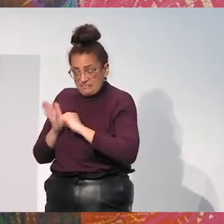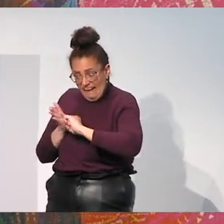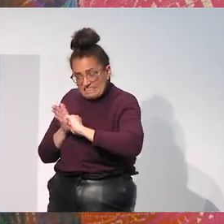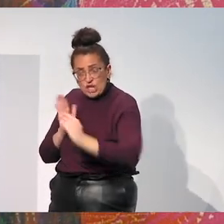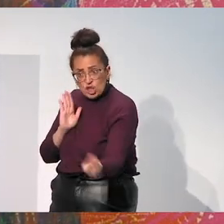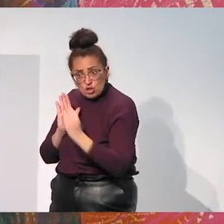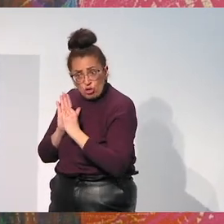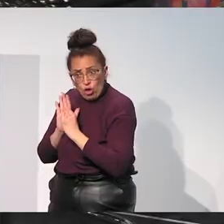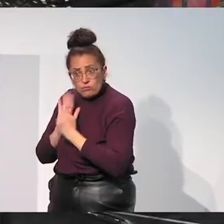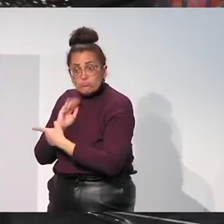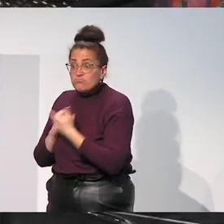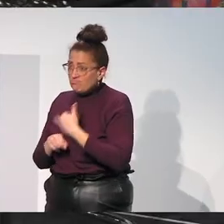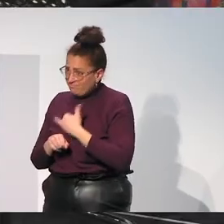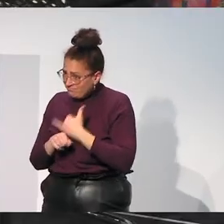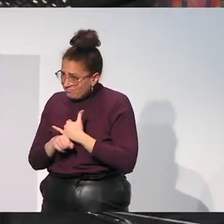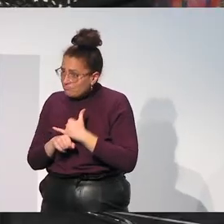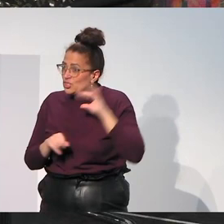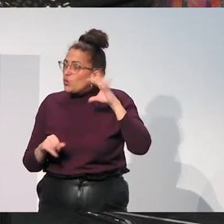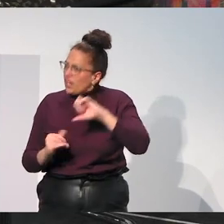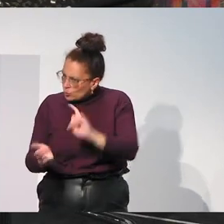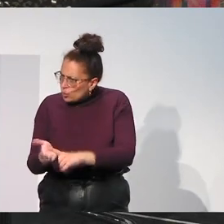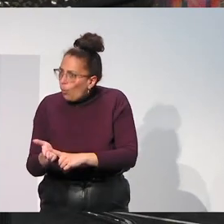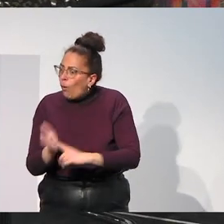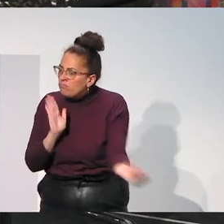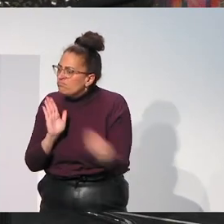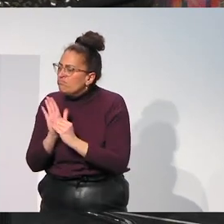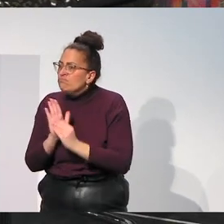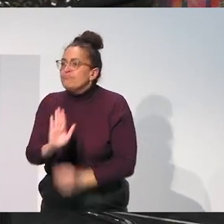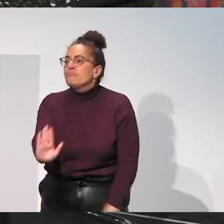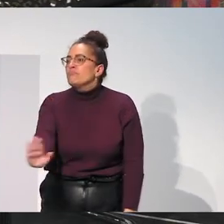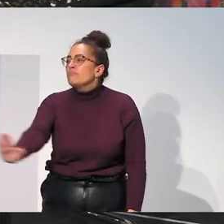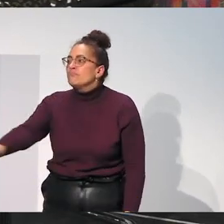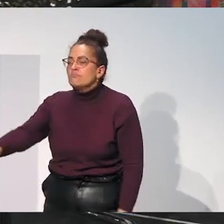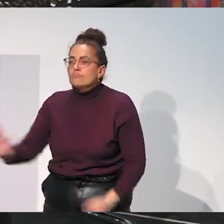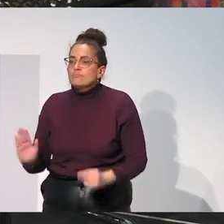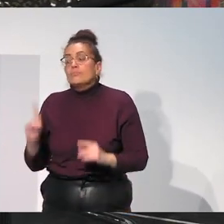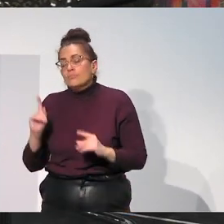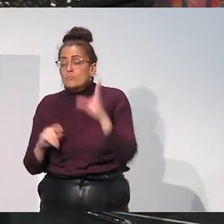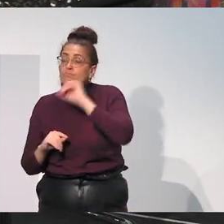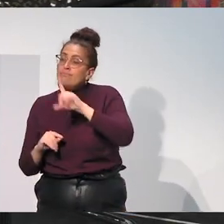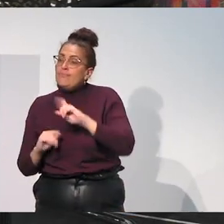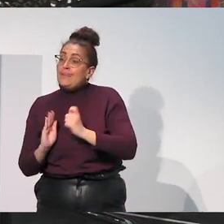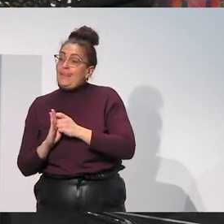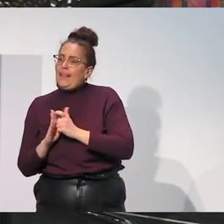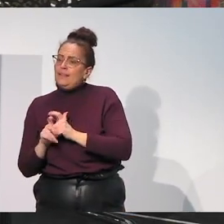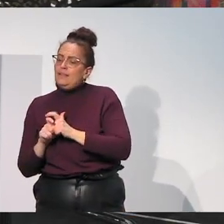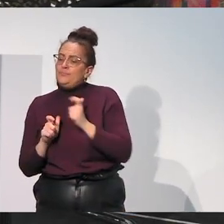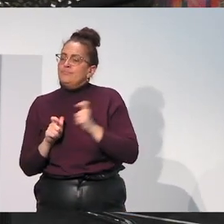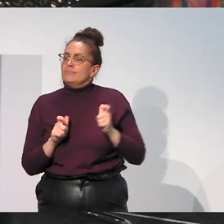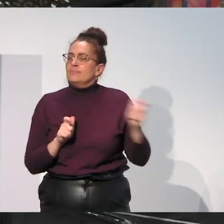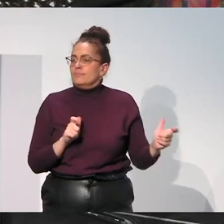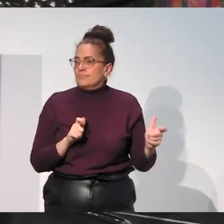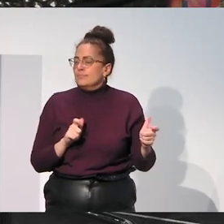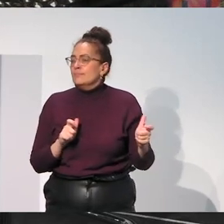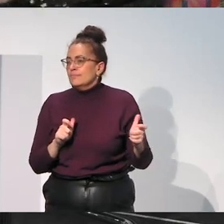ça, que ce soit inscrit dans la loi. Exactement. Voilà. Bah, le fait aussi que c'est pendant l'industrialisation qu'on a, du fait